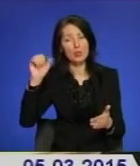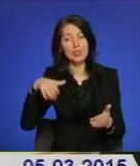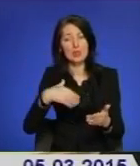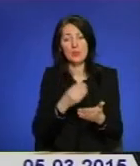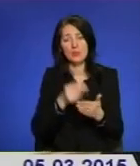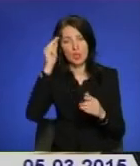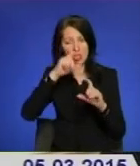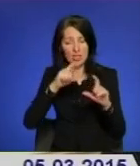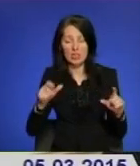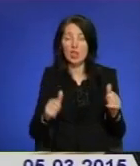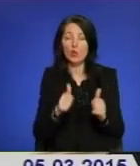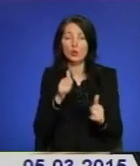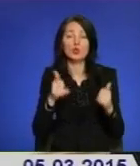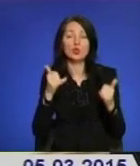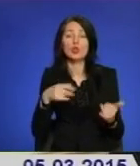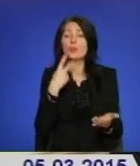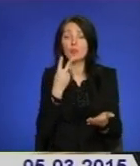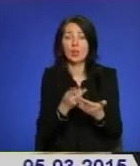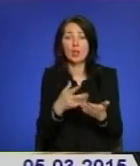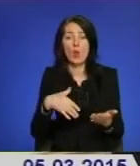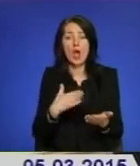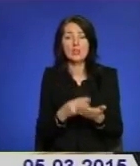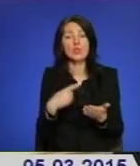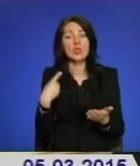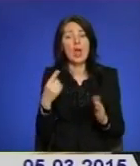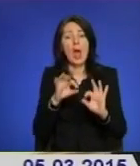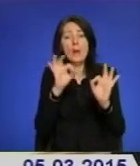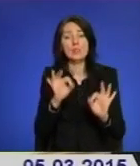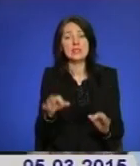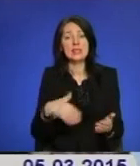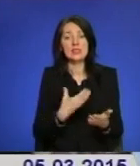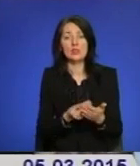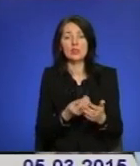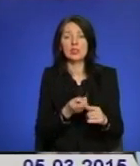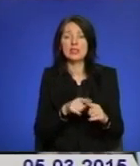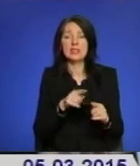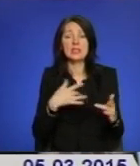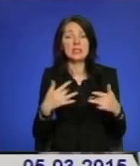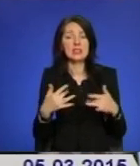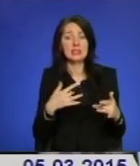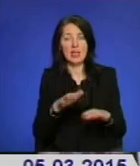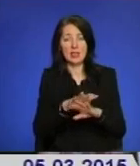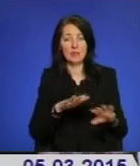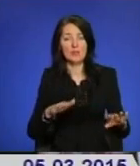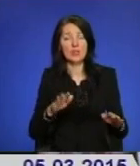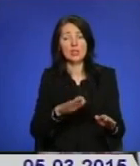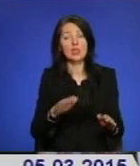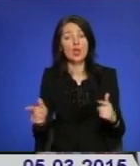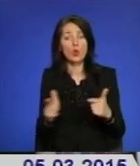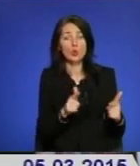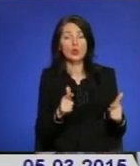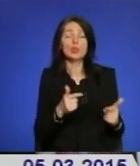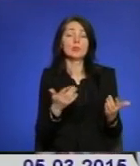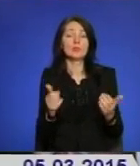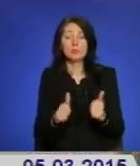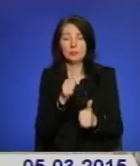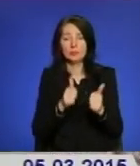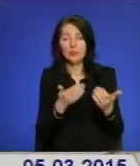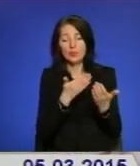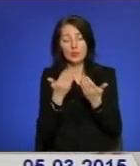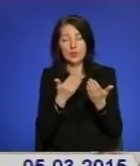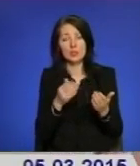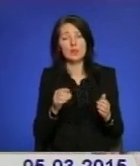конкурсів і сьогодні демонструватимуть своє мистецтво на цій сцені. Дітки, готуючись до конкурсу читців творів Тараса Шевченка,